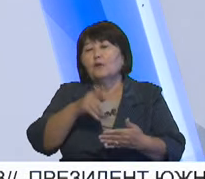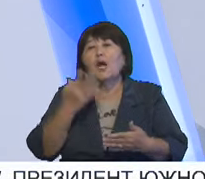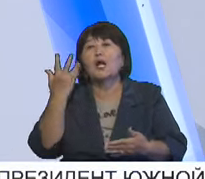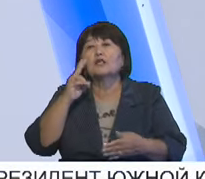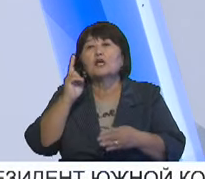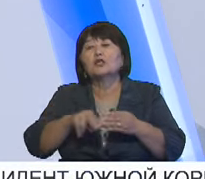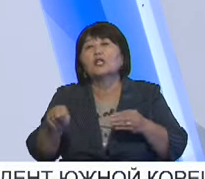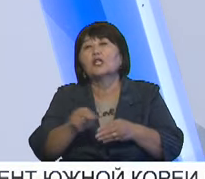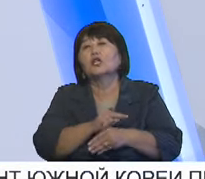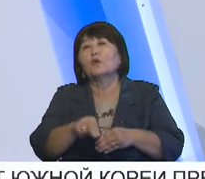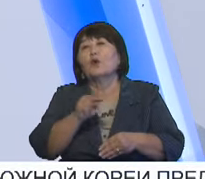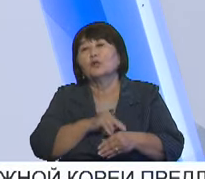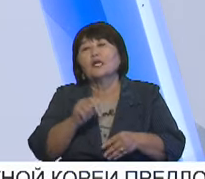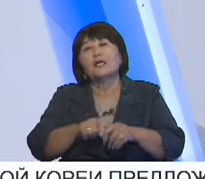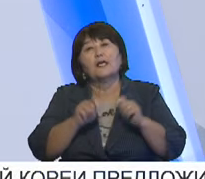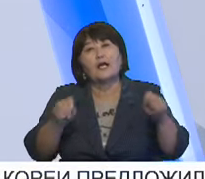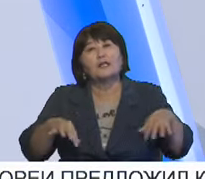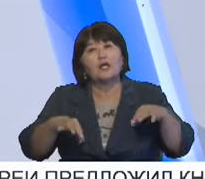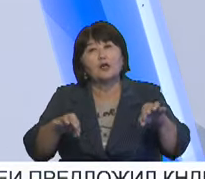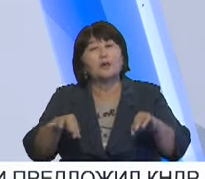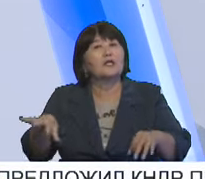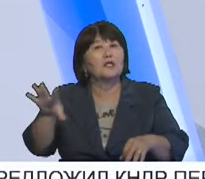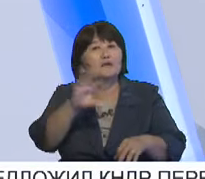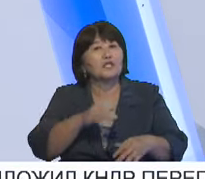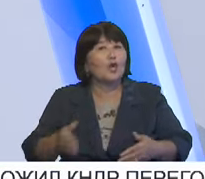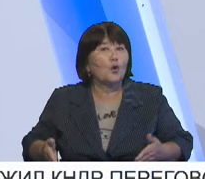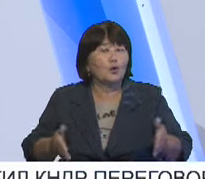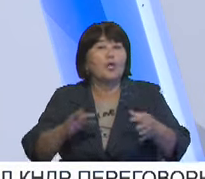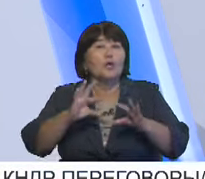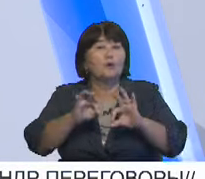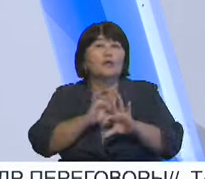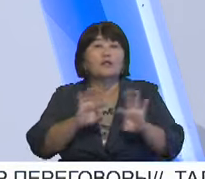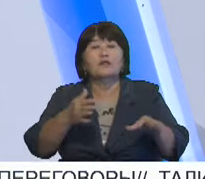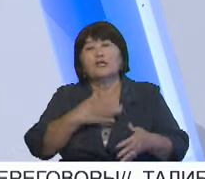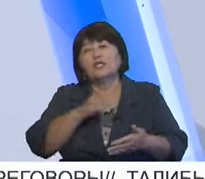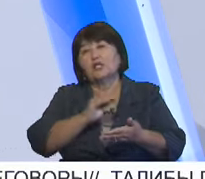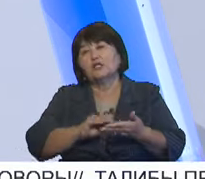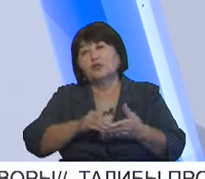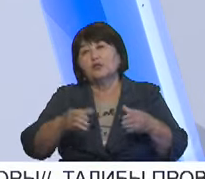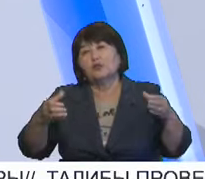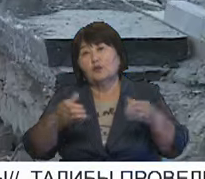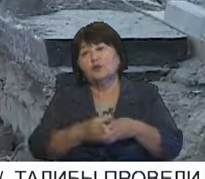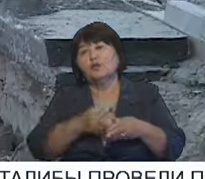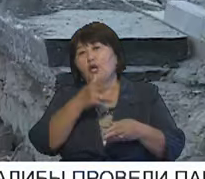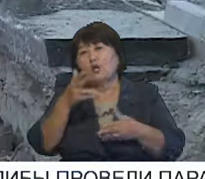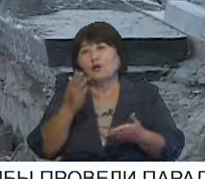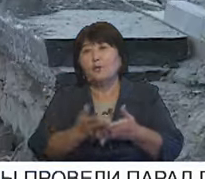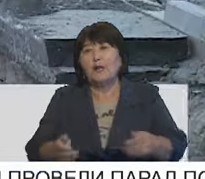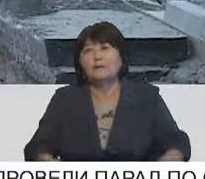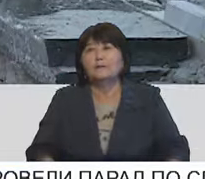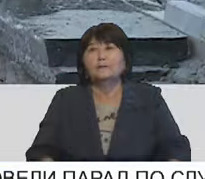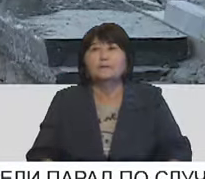завершены ремонтные работы и открыт проезд на всех участках. Подробности выяснила наша съемочная группа.